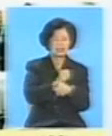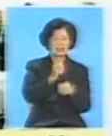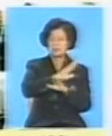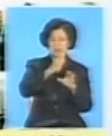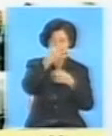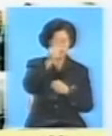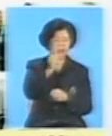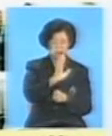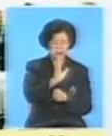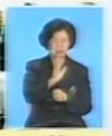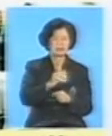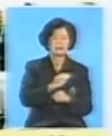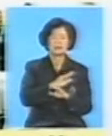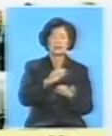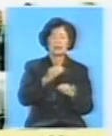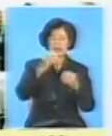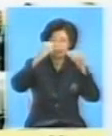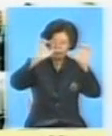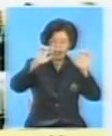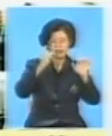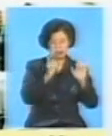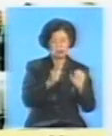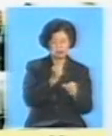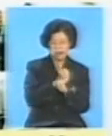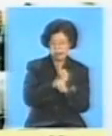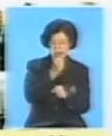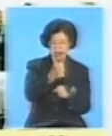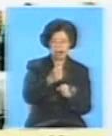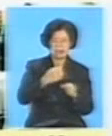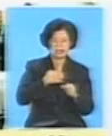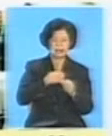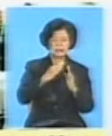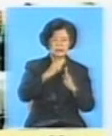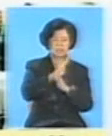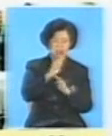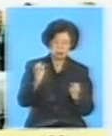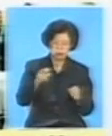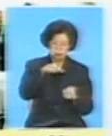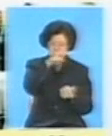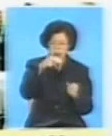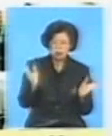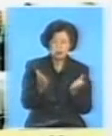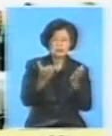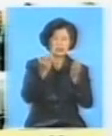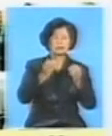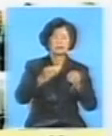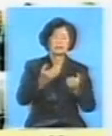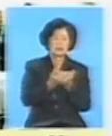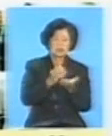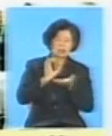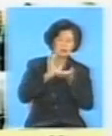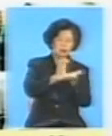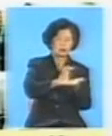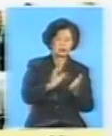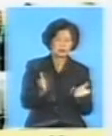ครับรัฐบาลต้องขับเคลื่อนให้ได้ก็อยากให้ภาคธุรกิจเอกชนพิจารณาส่งเสริมเงินทุนในการศึกษาวิจัยเพิ่มเติมด้วยนะครับรัฐบา